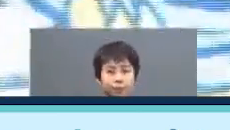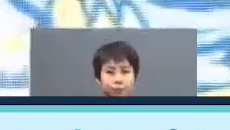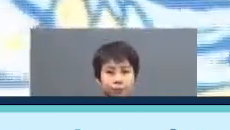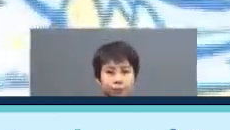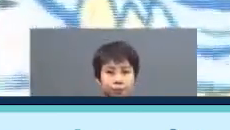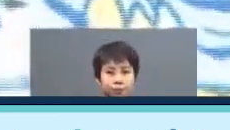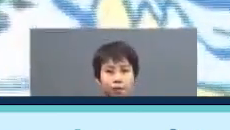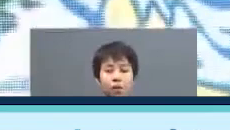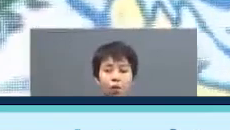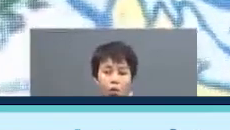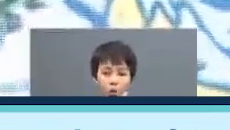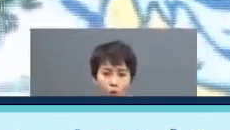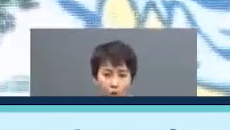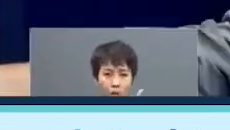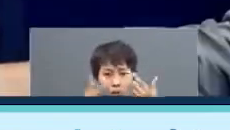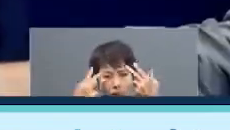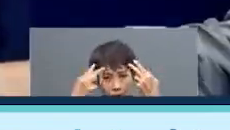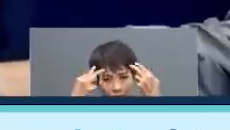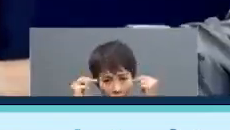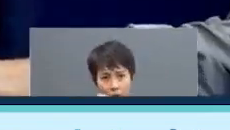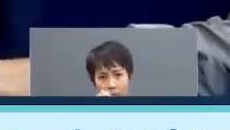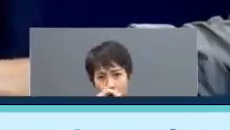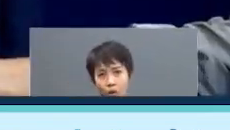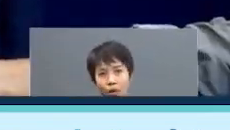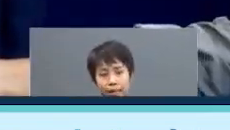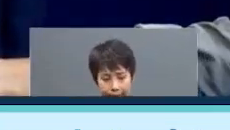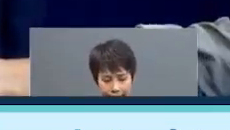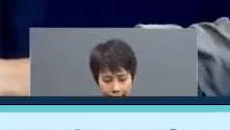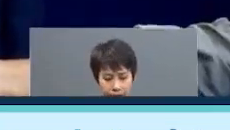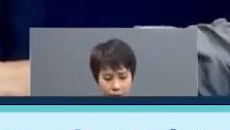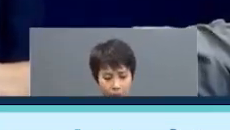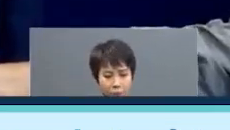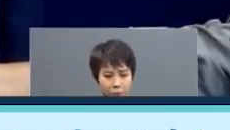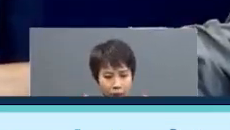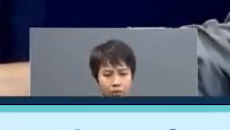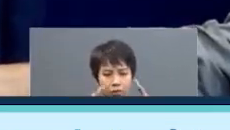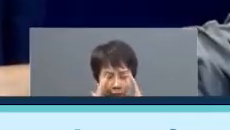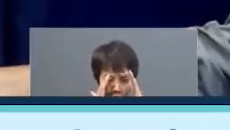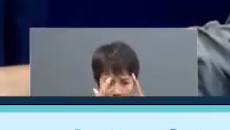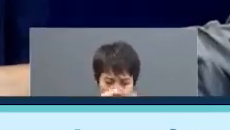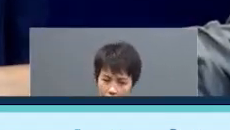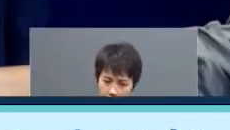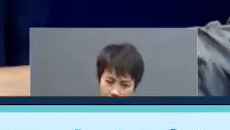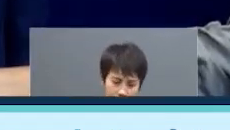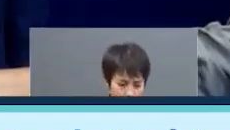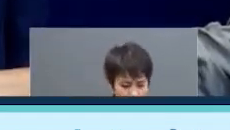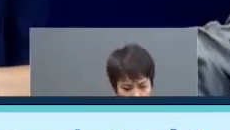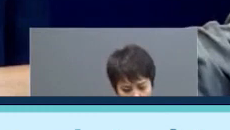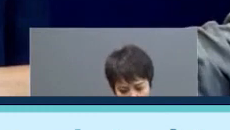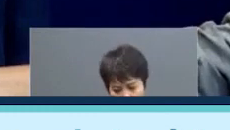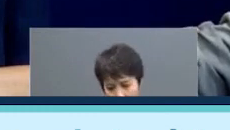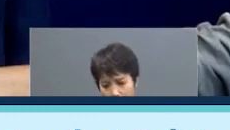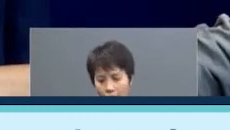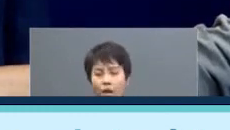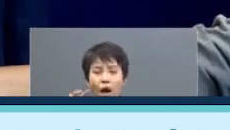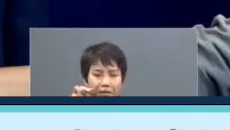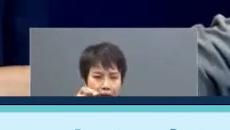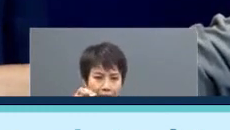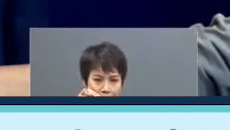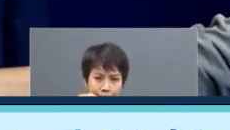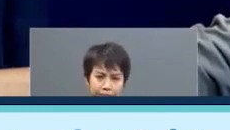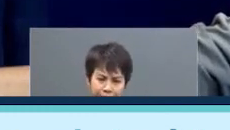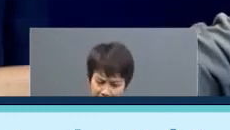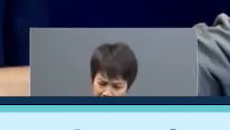ทุกภาคส่วนมีน้ำใช้อย่างทั่วถึงและเท่าเทียมโดยระดมสรรพกำลังและทรัพยากรใน